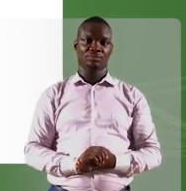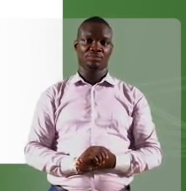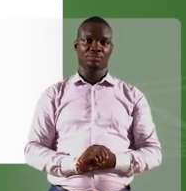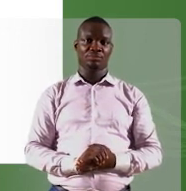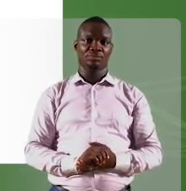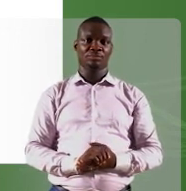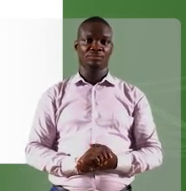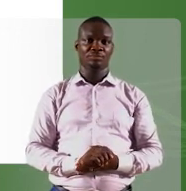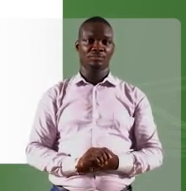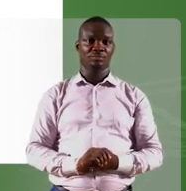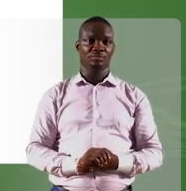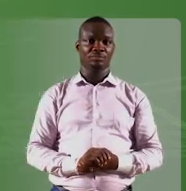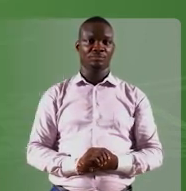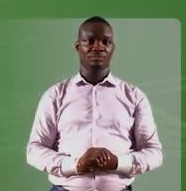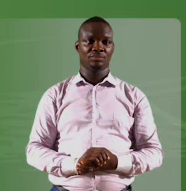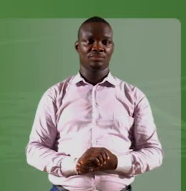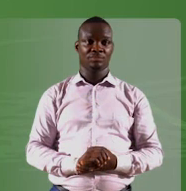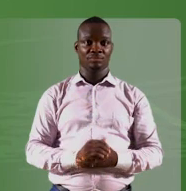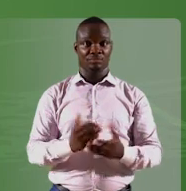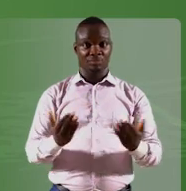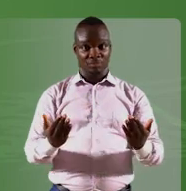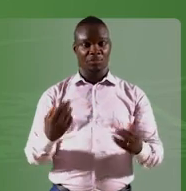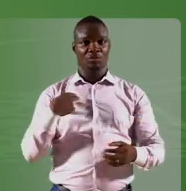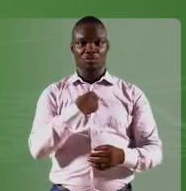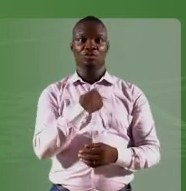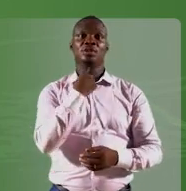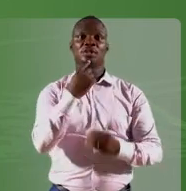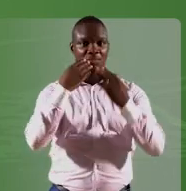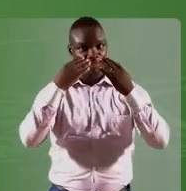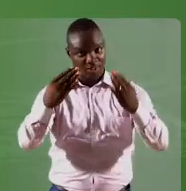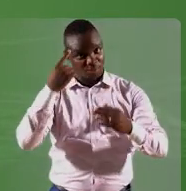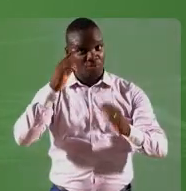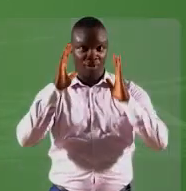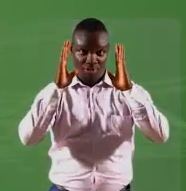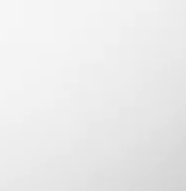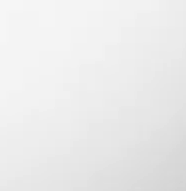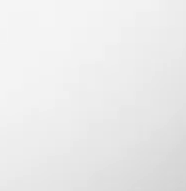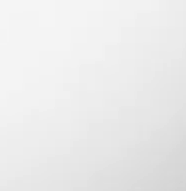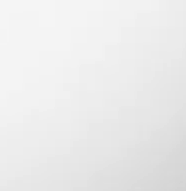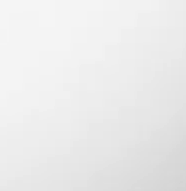Je vous remercie de votre attention.